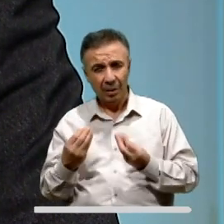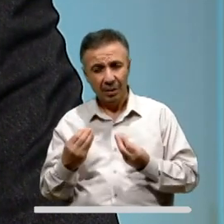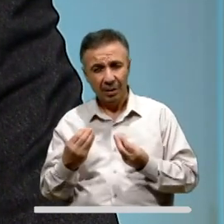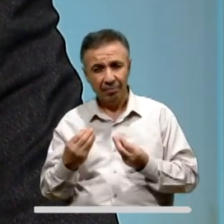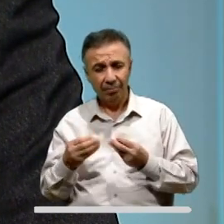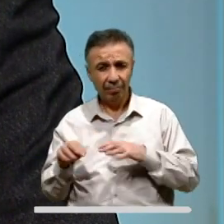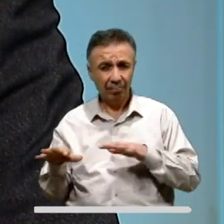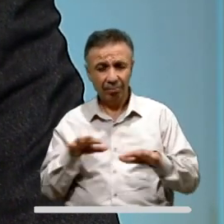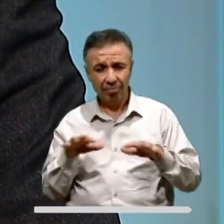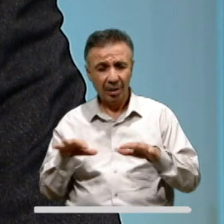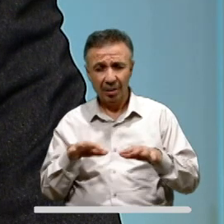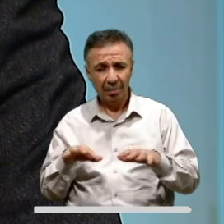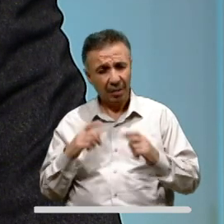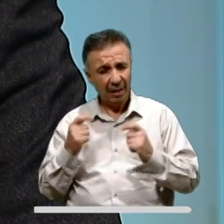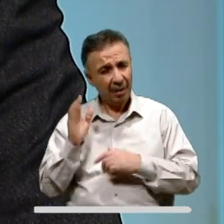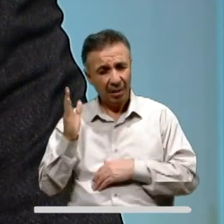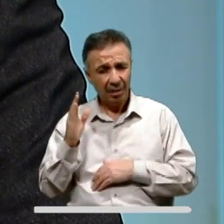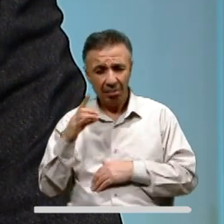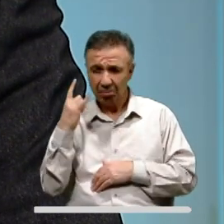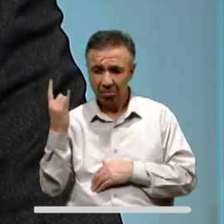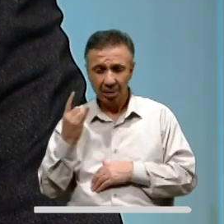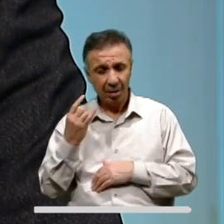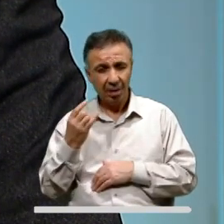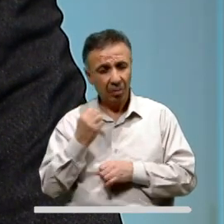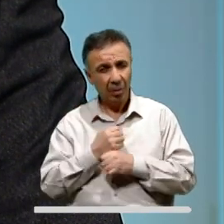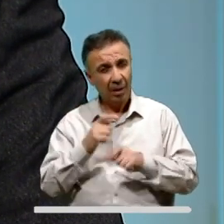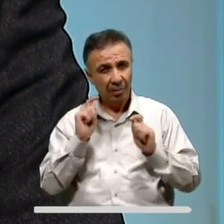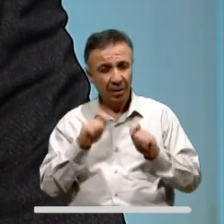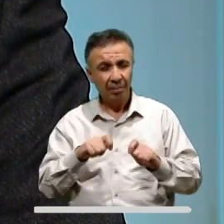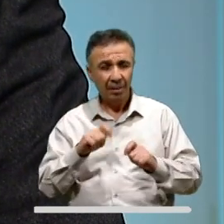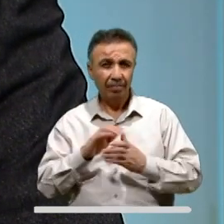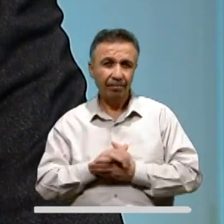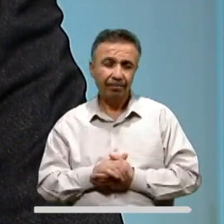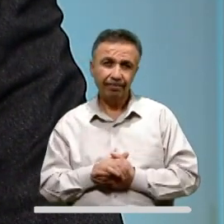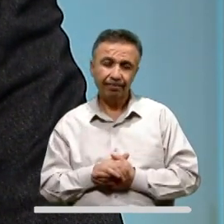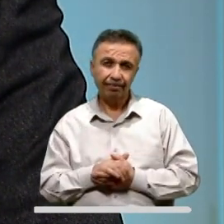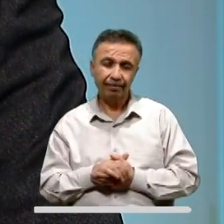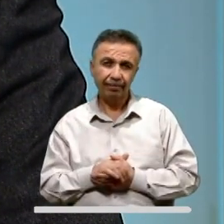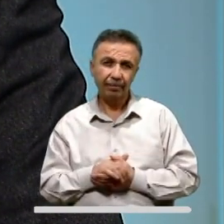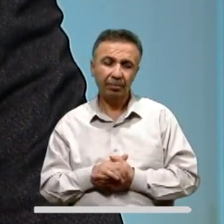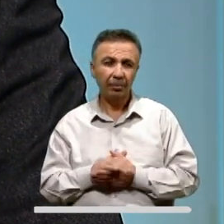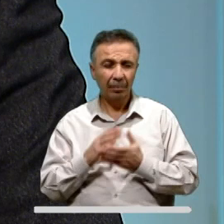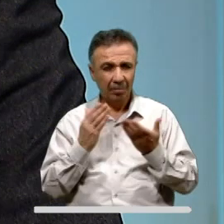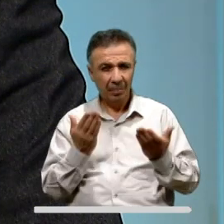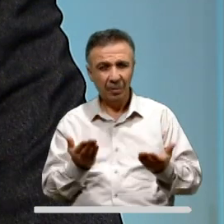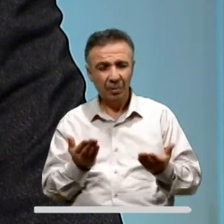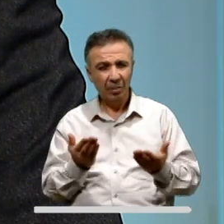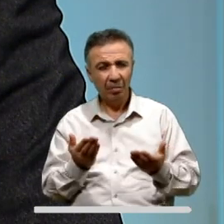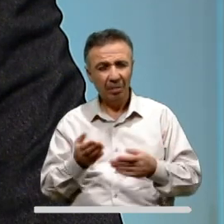afet bölgesine gittim, gezdim. Orada görev yaptım, bulundum. Durumu aynel